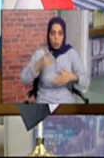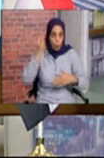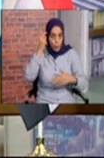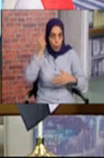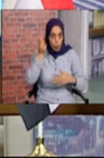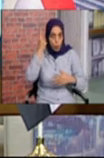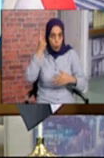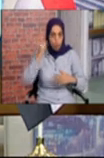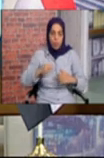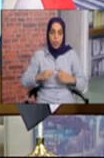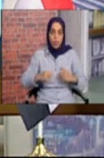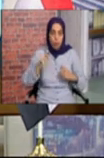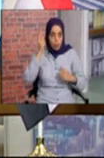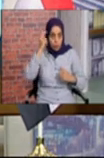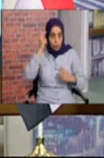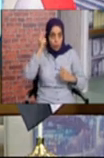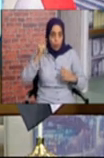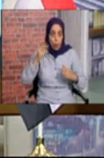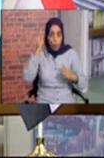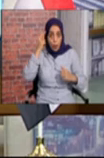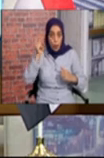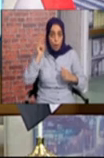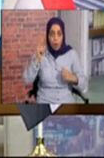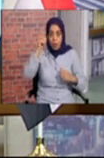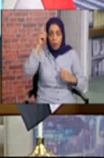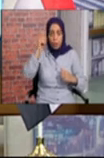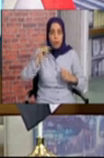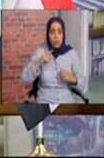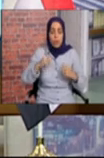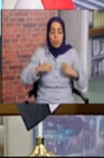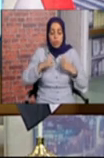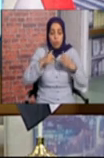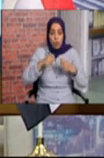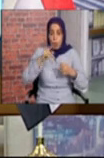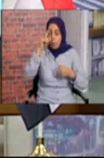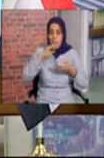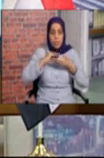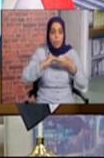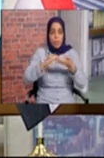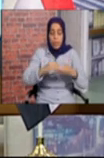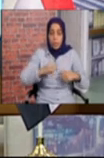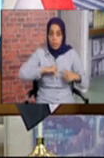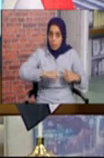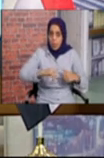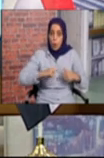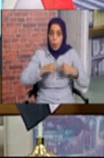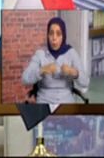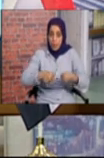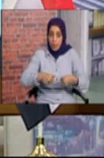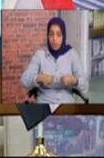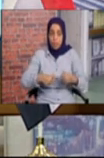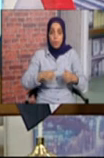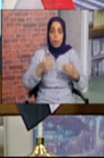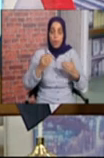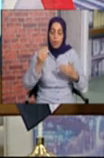ابتكار، ابتكار وموهبة ربنا يعني اصطفى بيها، انه دايما هو بيقدم